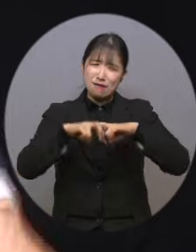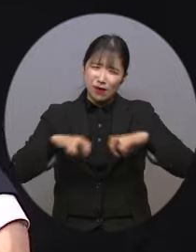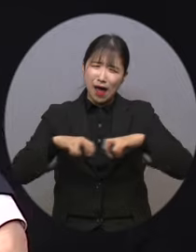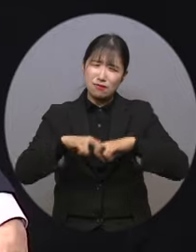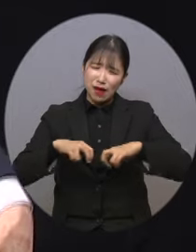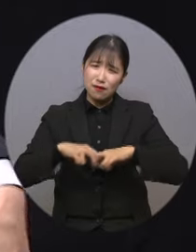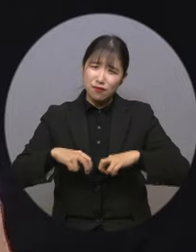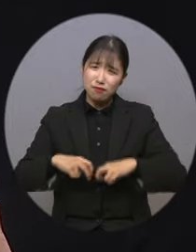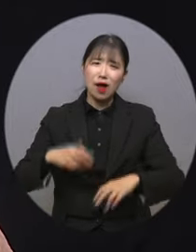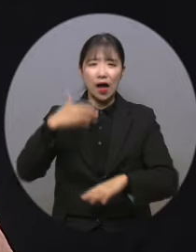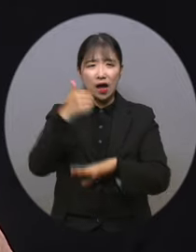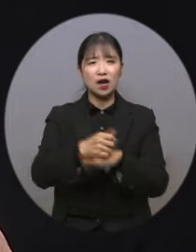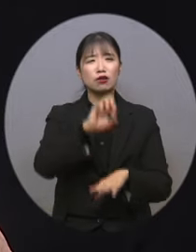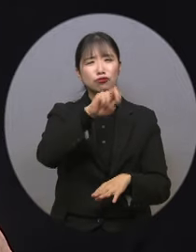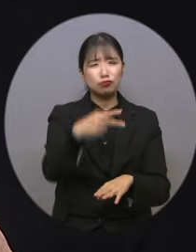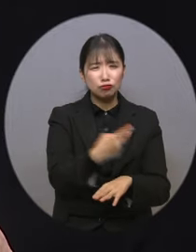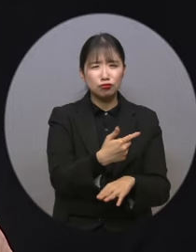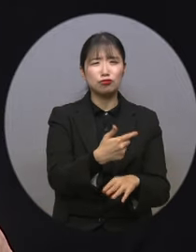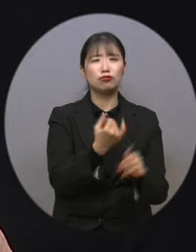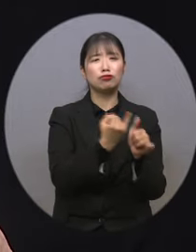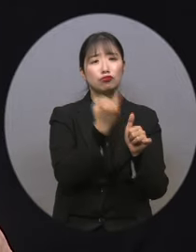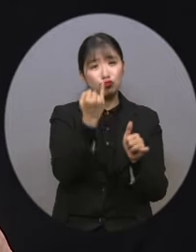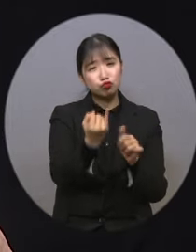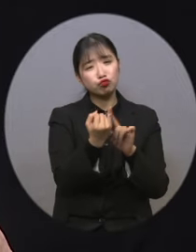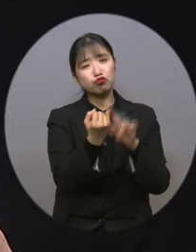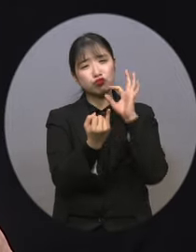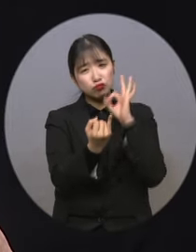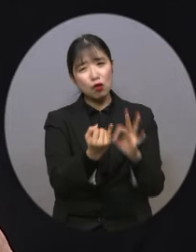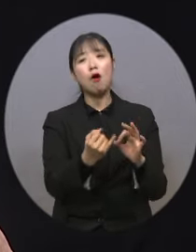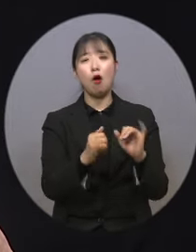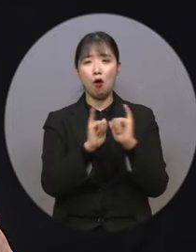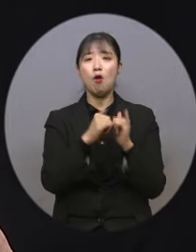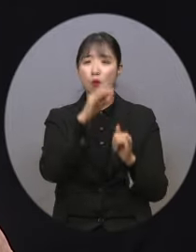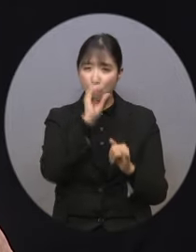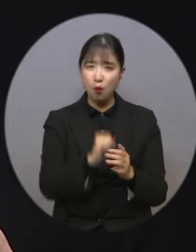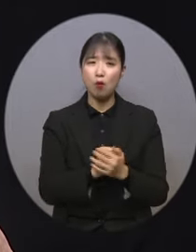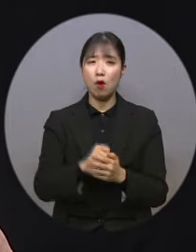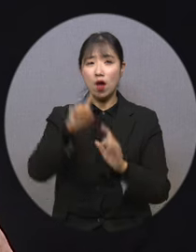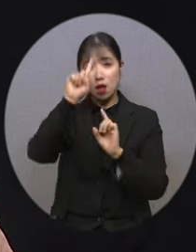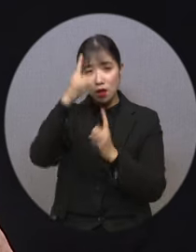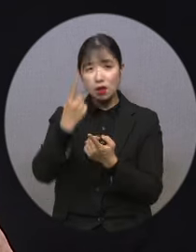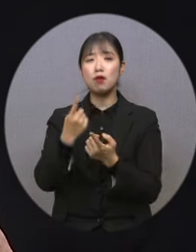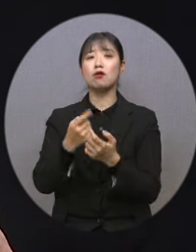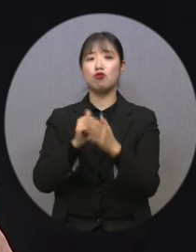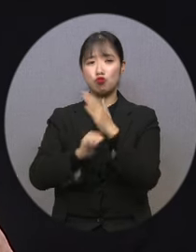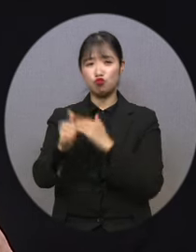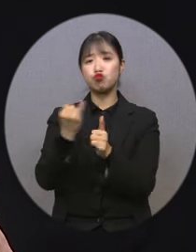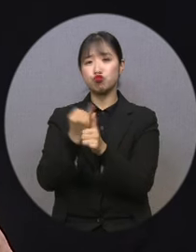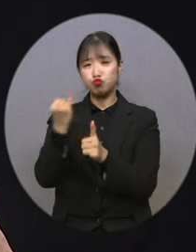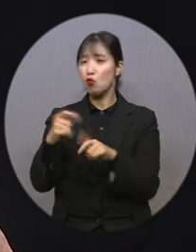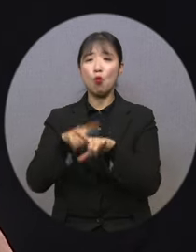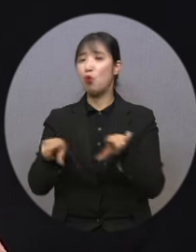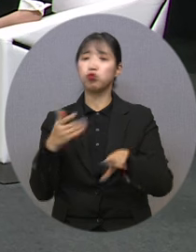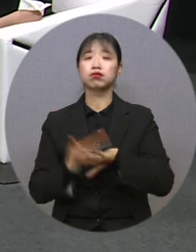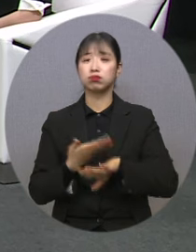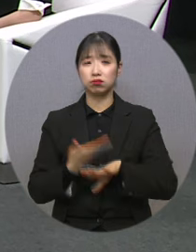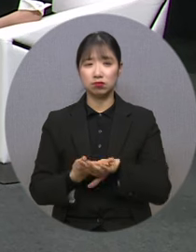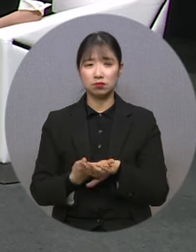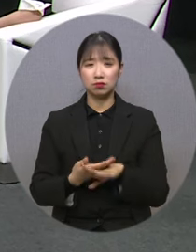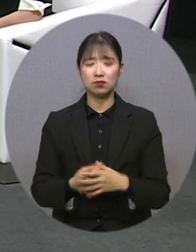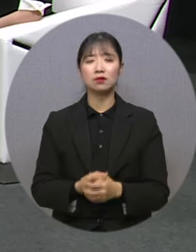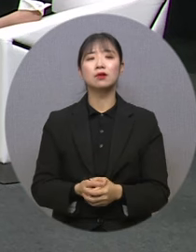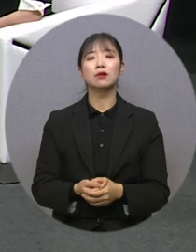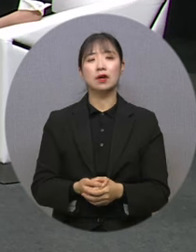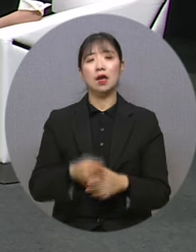면 승률로 부인도 모인 사람이 좋아 보이고 이지메 후보 부인도 보통 부인이 아니에요 뭐 얼마나 는